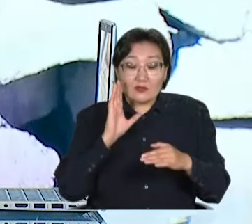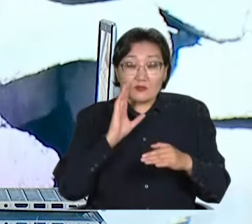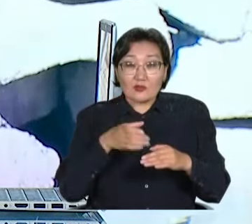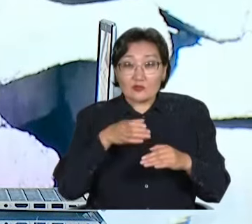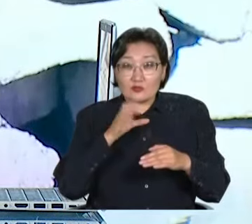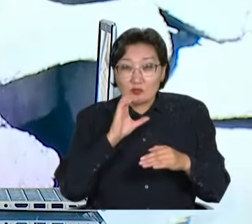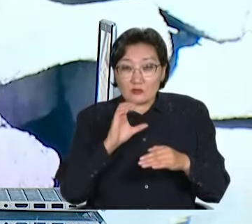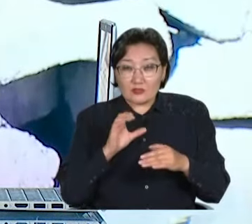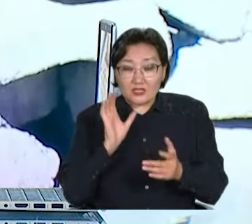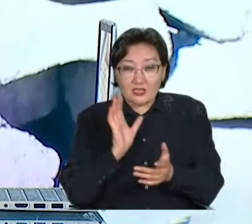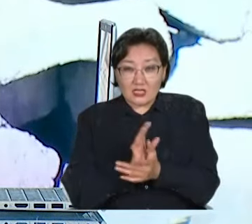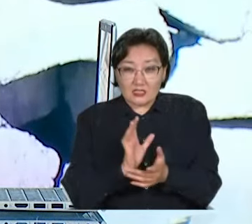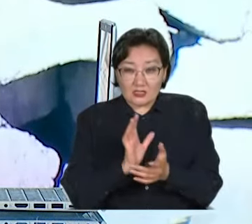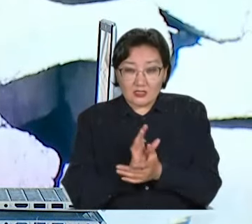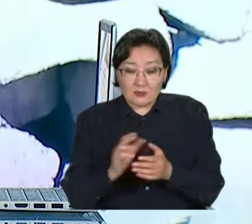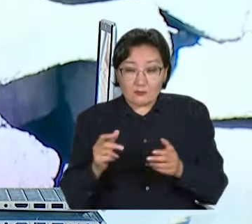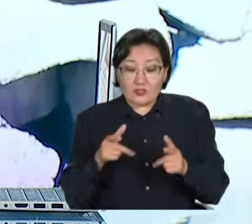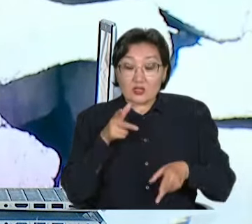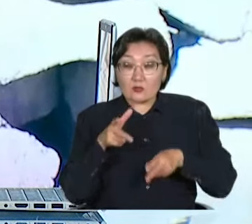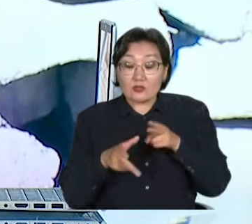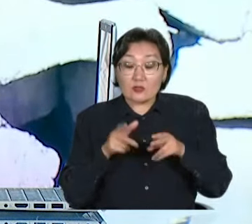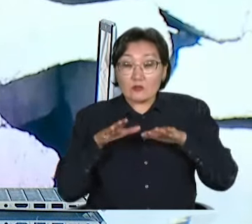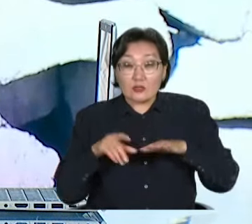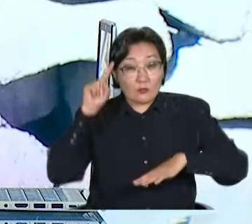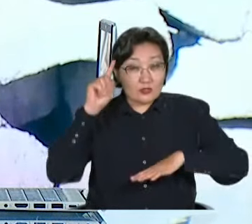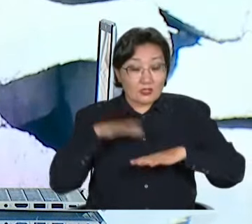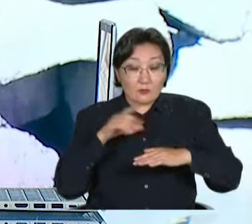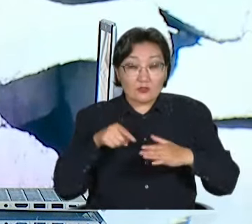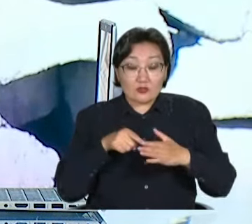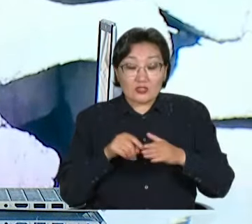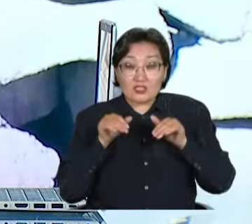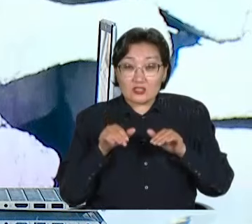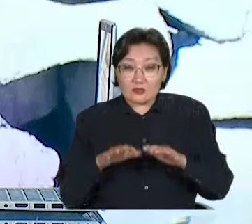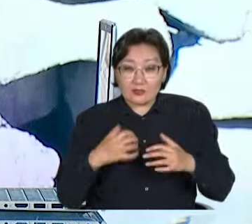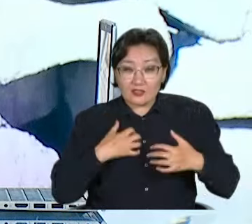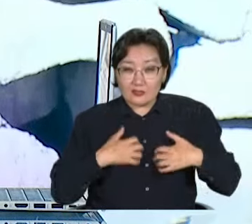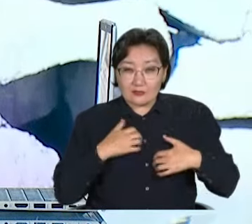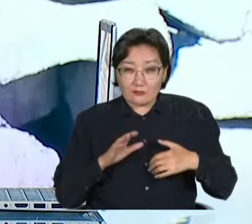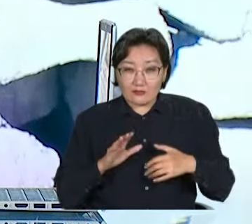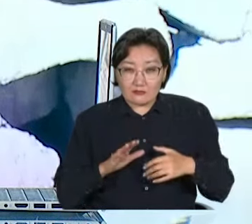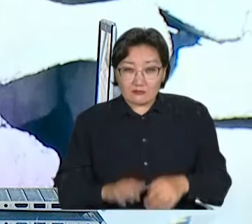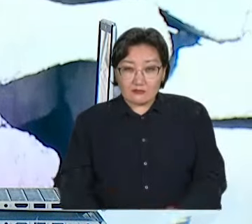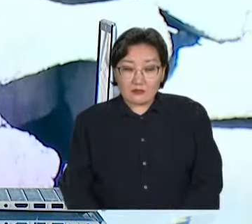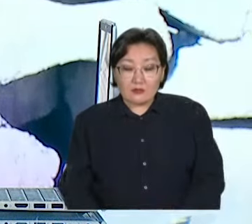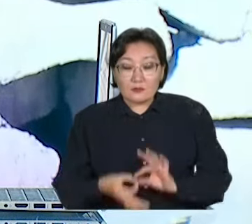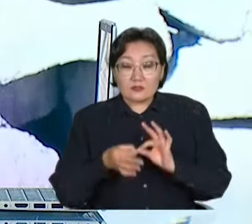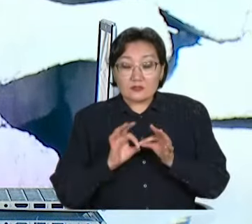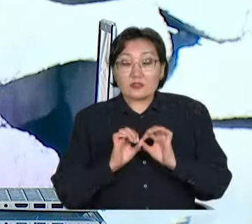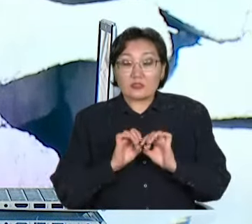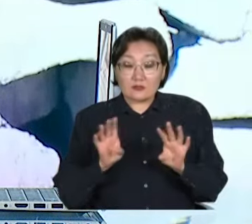тіршілік нәрі ластанды деп дабыл қағады. Ал жергілікті әкімдік мәселені шешуге асықпайтын сыңайлы. Өңірдегі әріптес мән-жайды баян